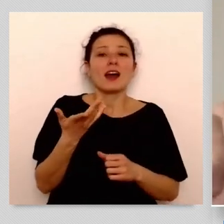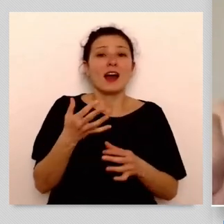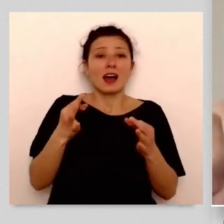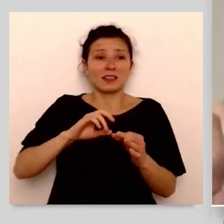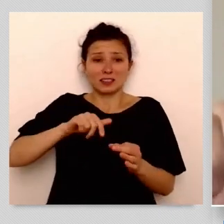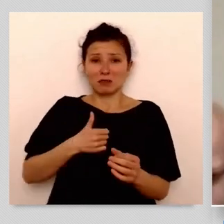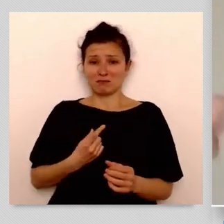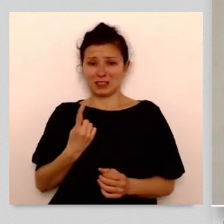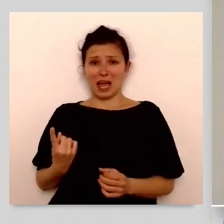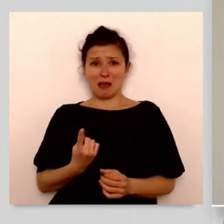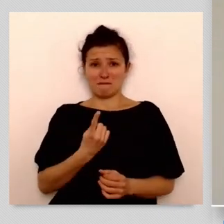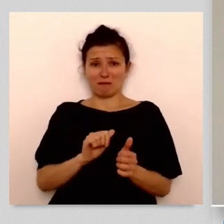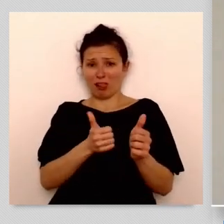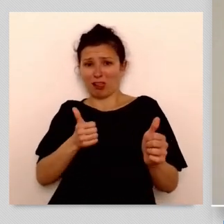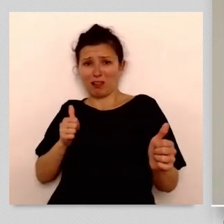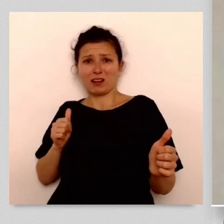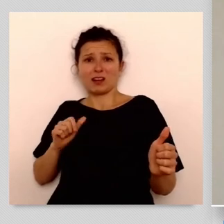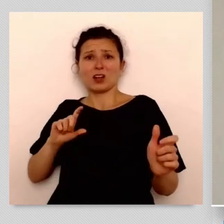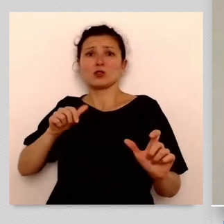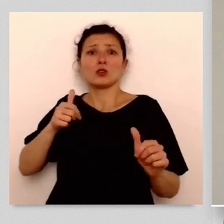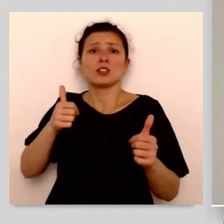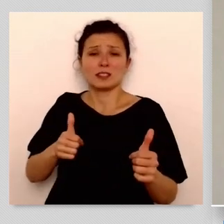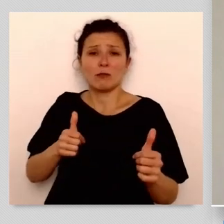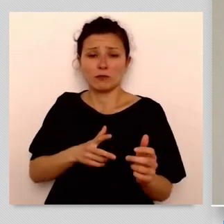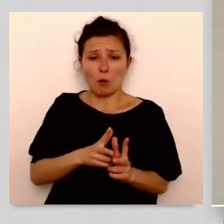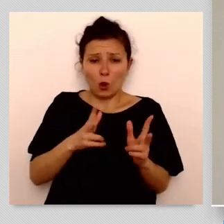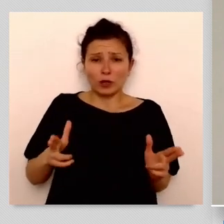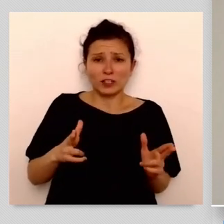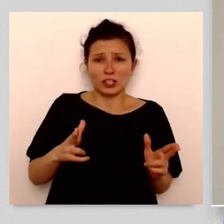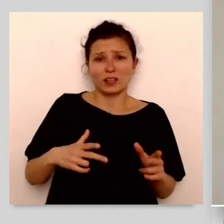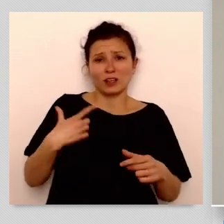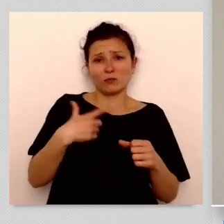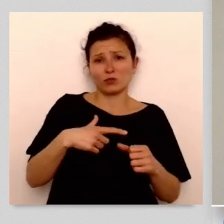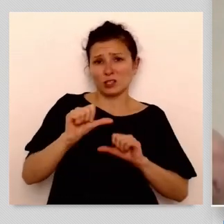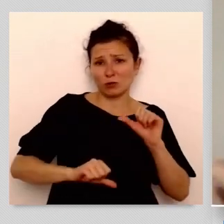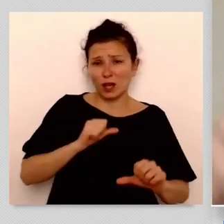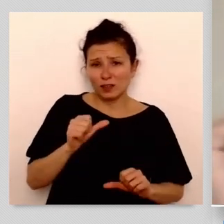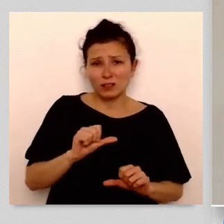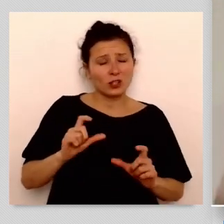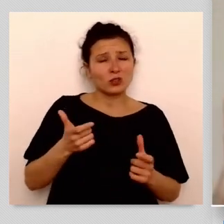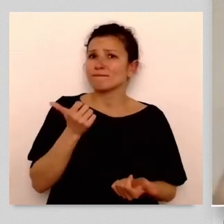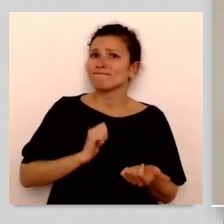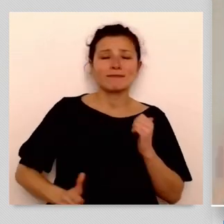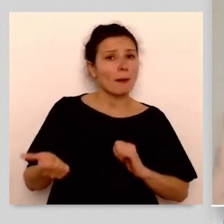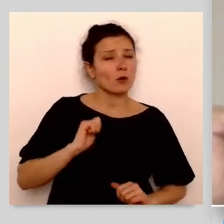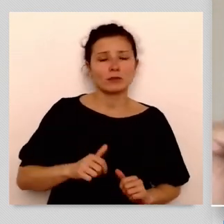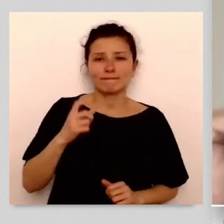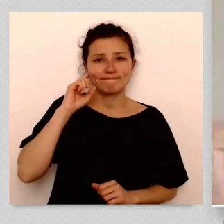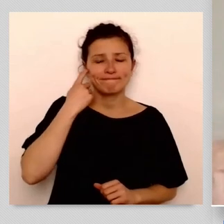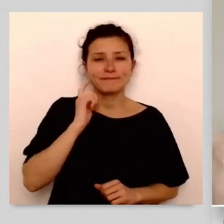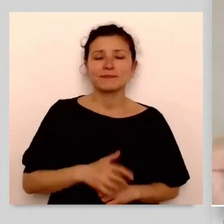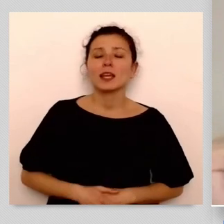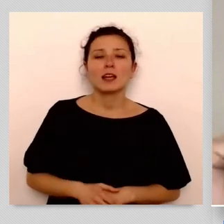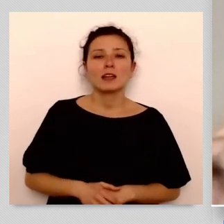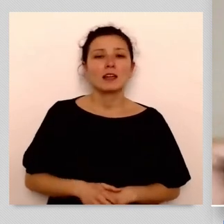jesteśmy sami. Coś się stało w ciągu tych ostatnich dwóch dekad. Coś bardzo niepokojącego. Problem polega na tym,